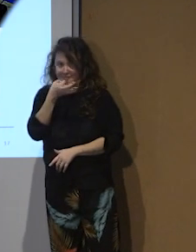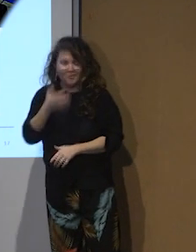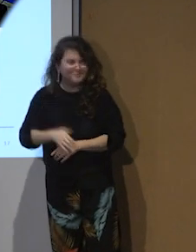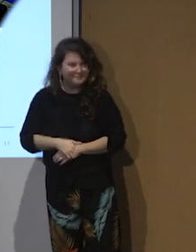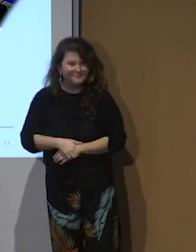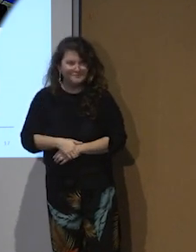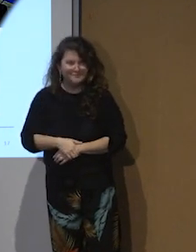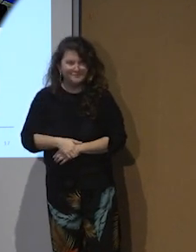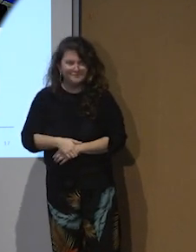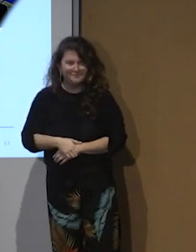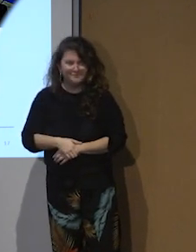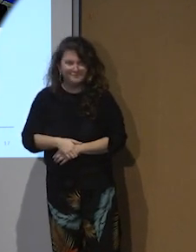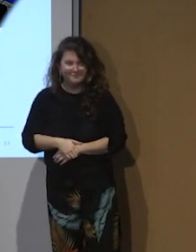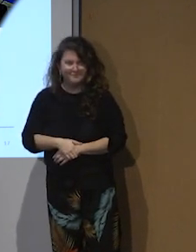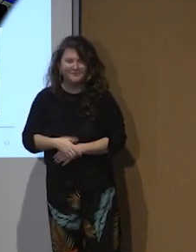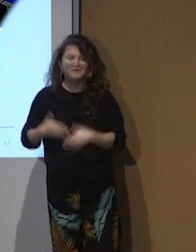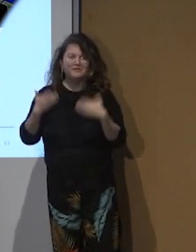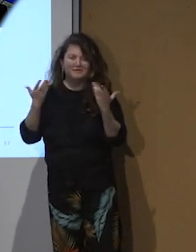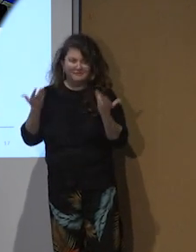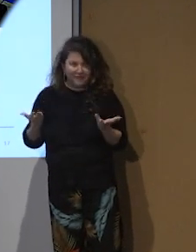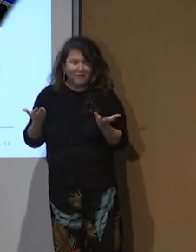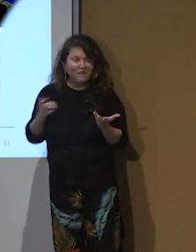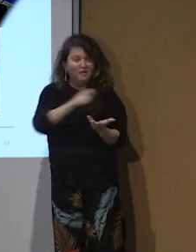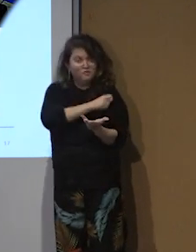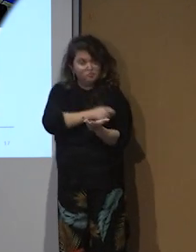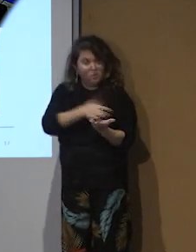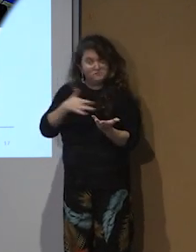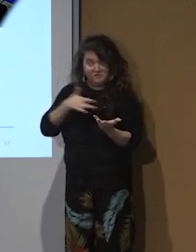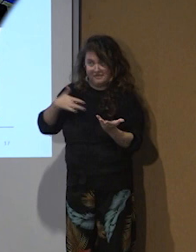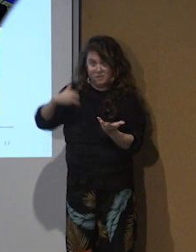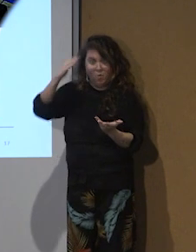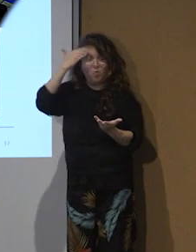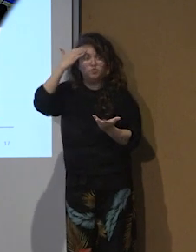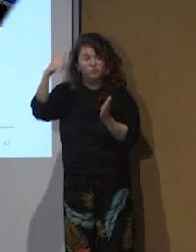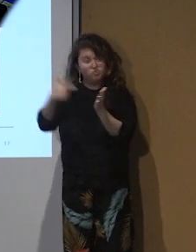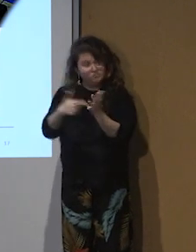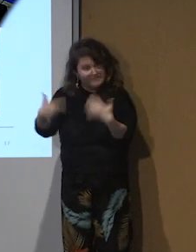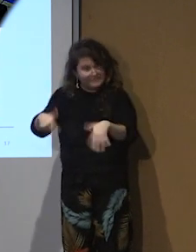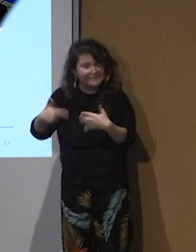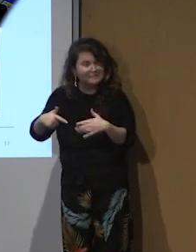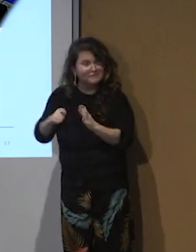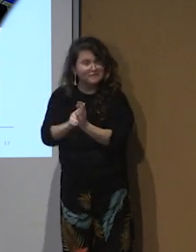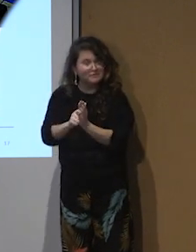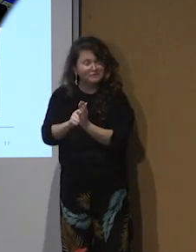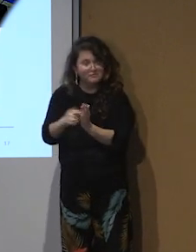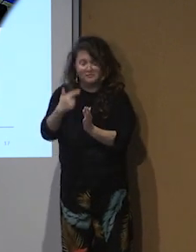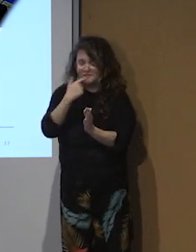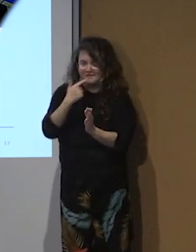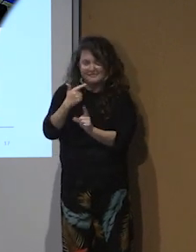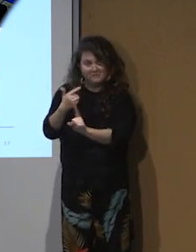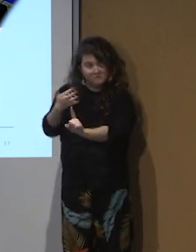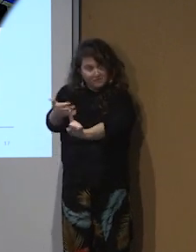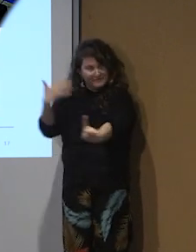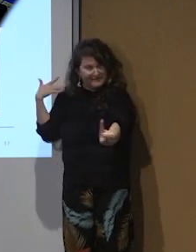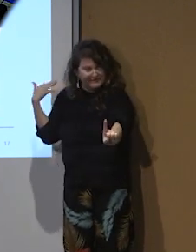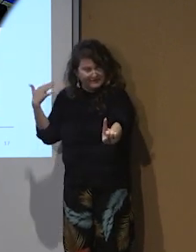Cette loi reconnaît le sport santé. Donc on est en 2017, on a quand même des milliers et des milliers d'études derrière